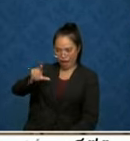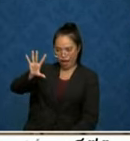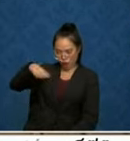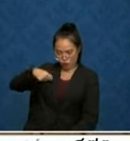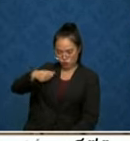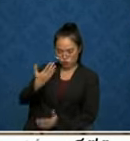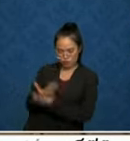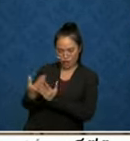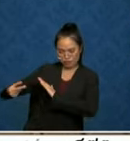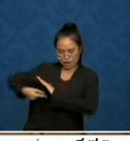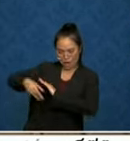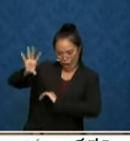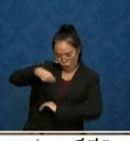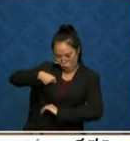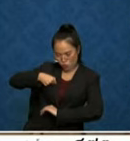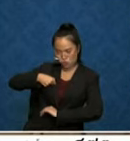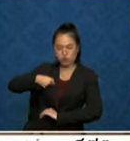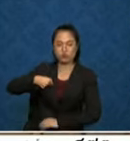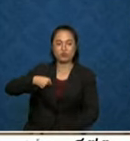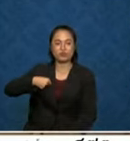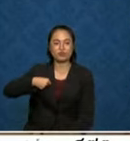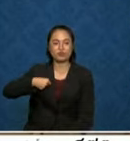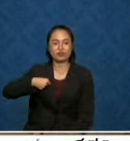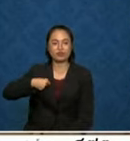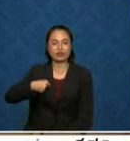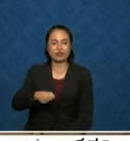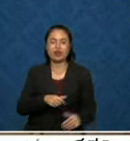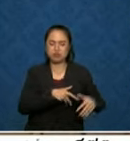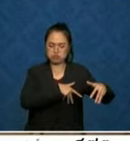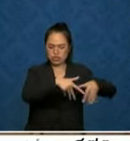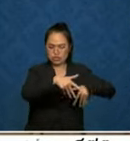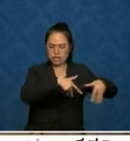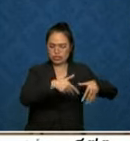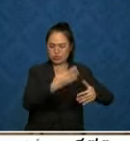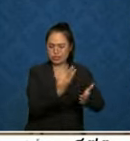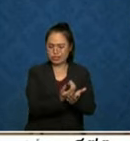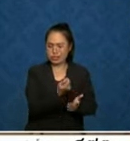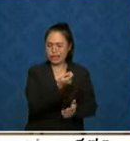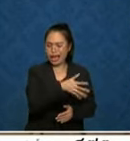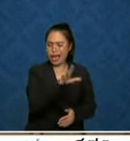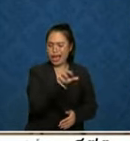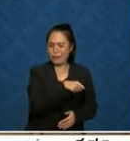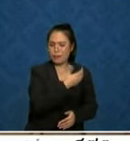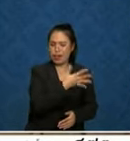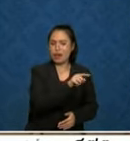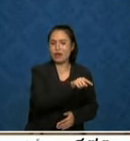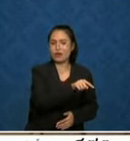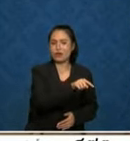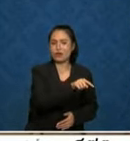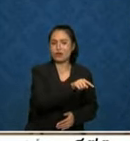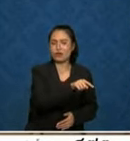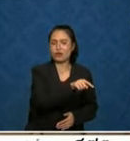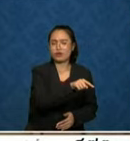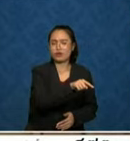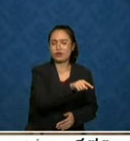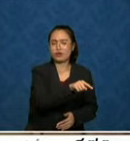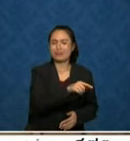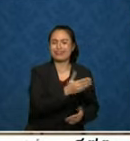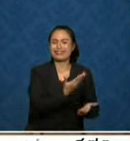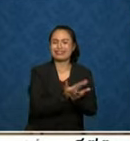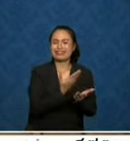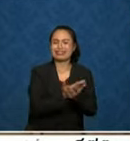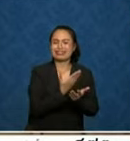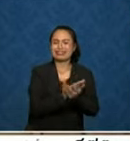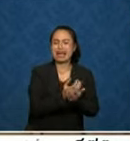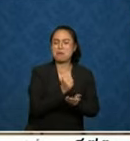ดขึ้นแค่นั้นไม่พอนะครับผู้เสียหายที่ได้เงินเนี่ยก็ยังต้องให้ค่าเสียเวลากับนักร้องด้ว